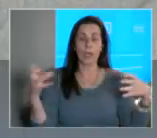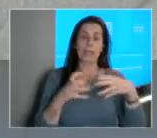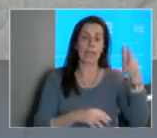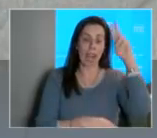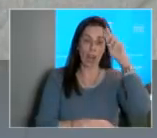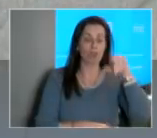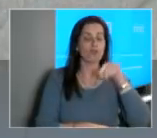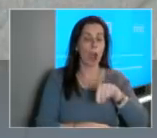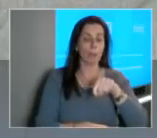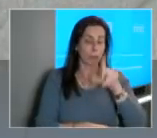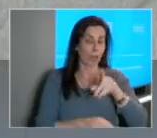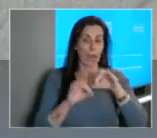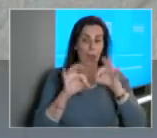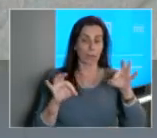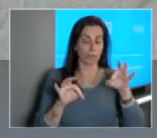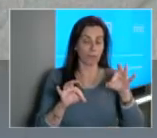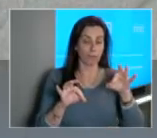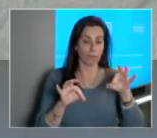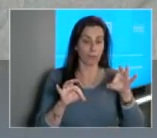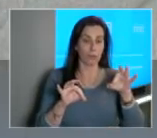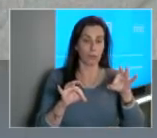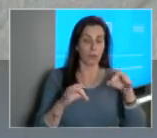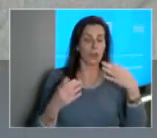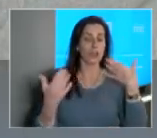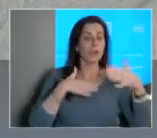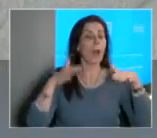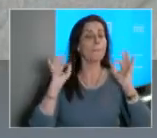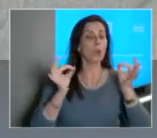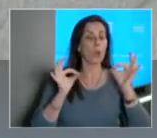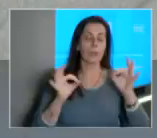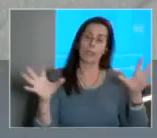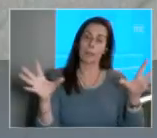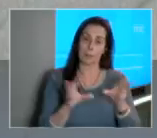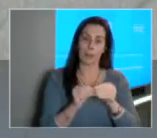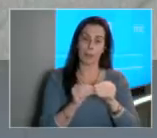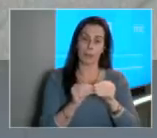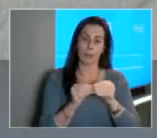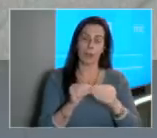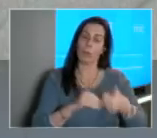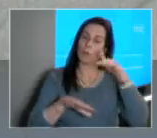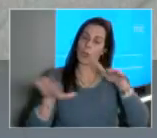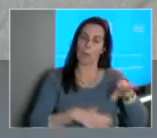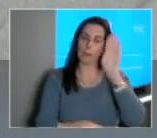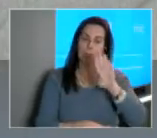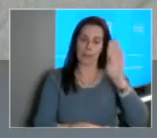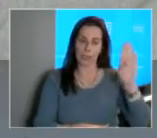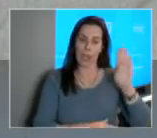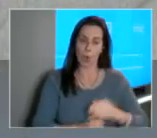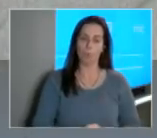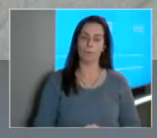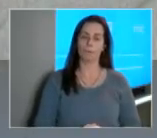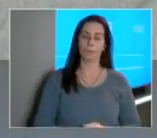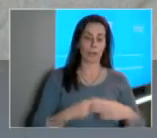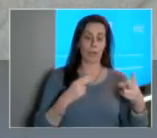הליכוד, שם אמורה להתחיל בכל רגע ישיבה מיוחדת בנוכחותו של ראש הממשלה בנימין